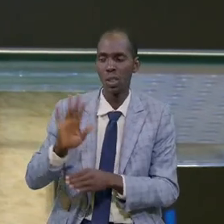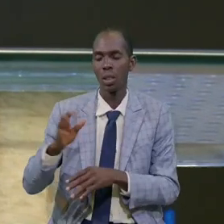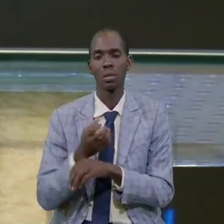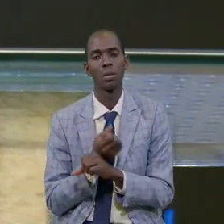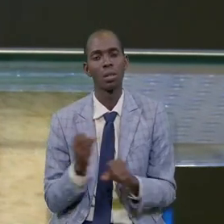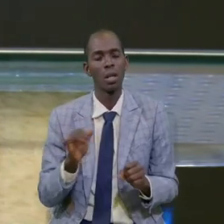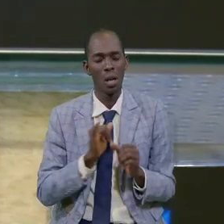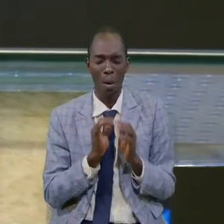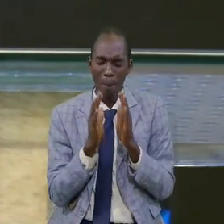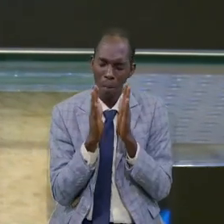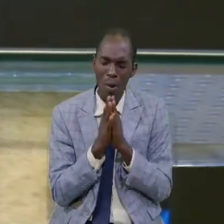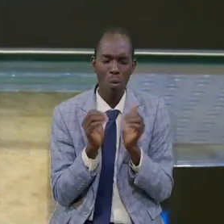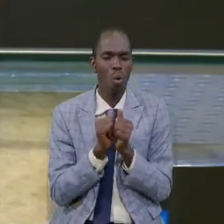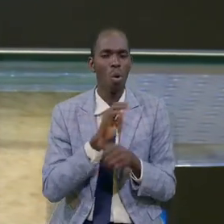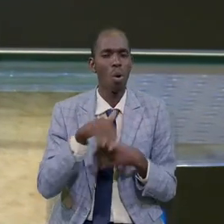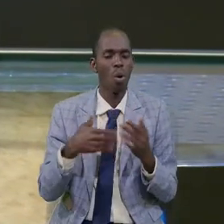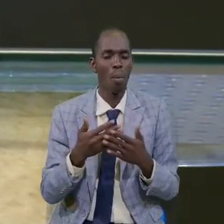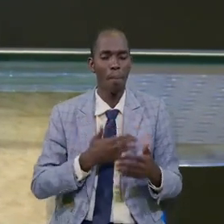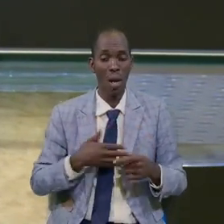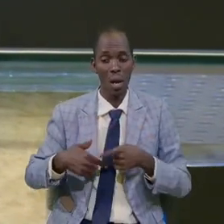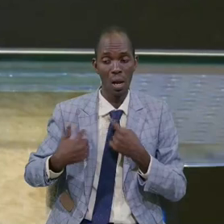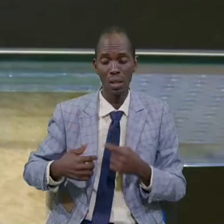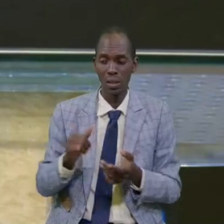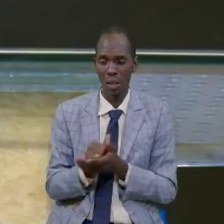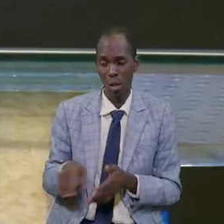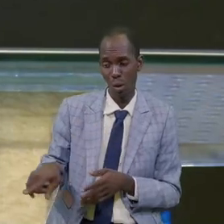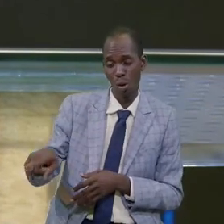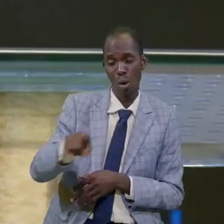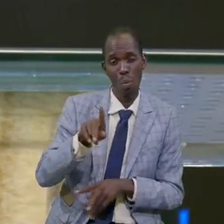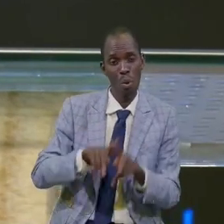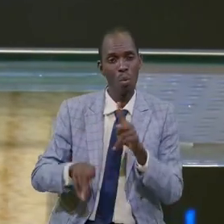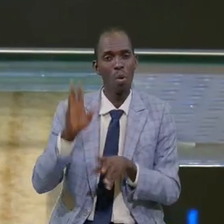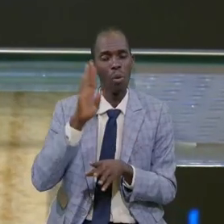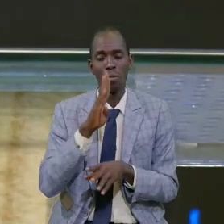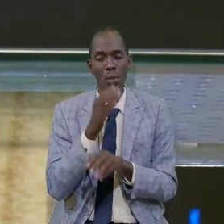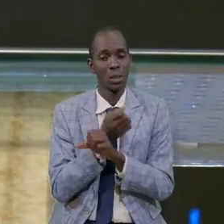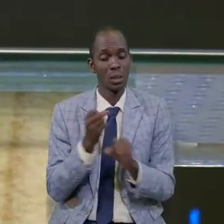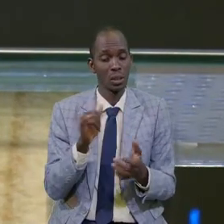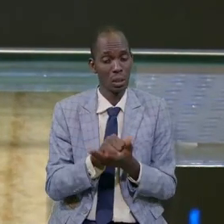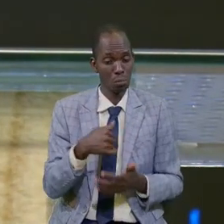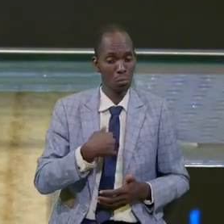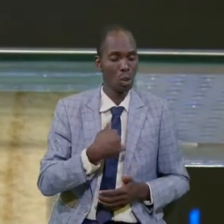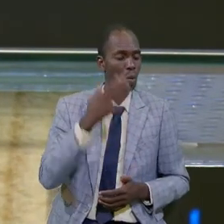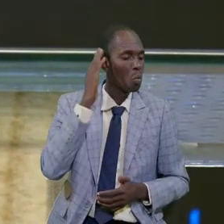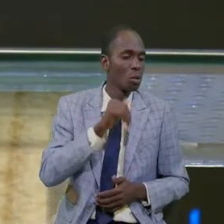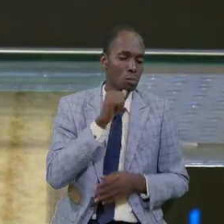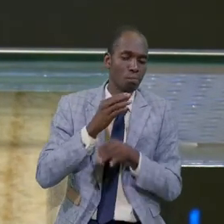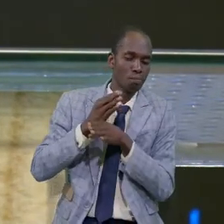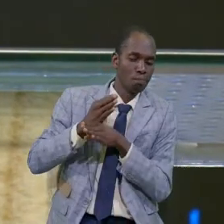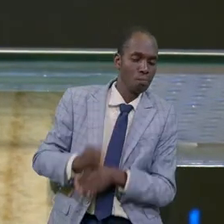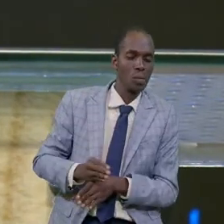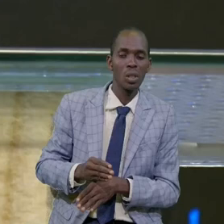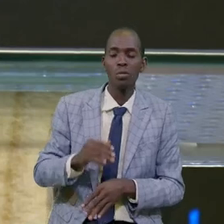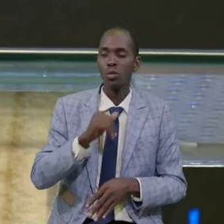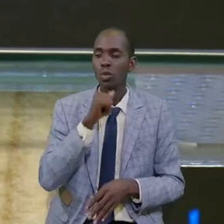une pierre d'achoppement à leur salut. Je prie de tout mon cœur afin qu'il soit sauvé. Et ce n'est pas moi qui vais